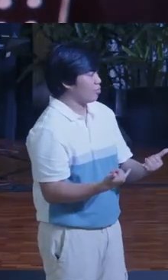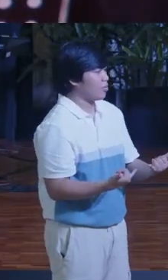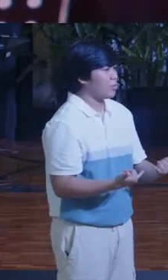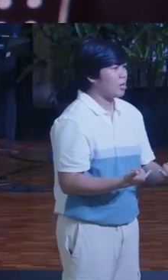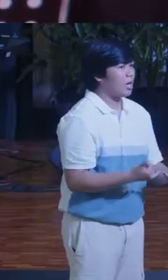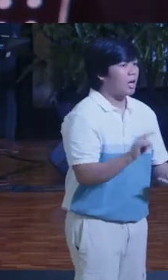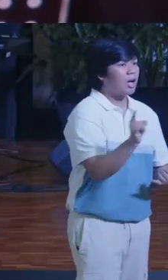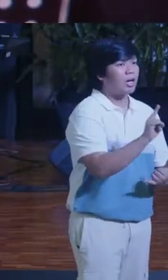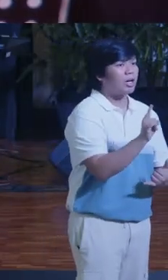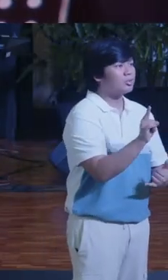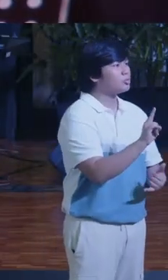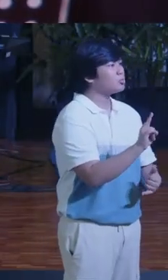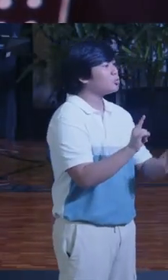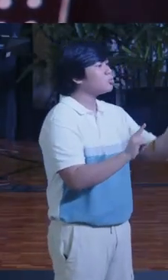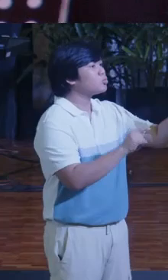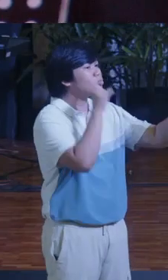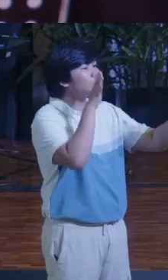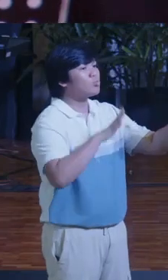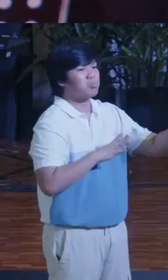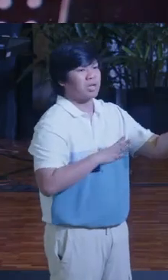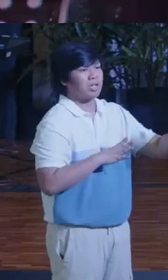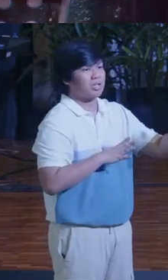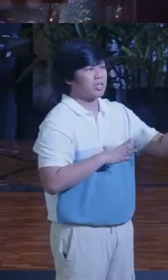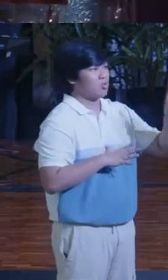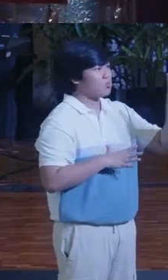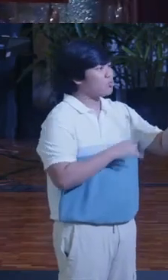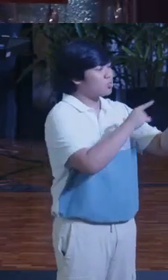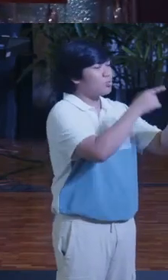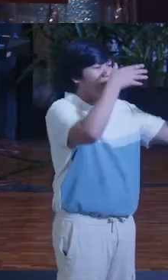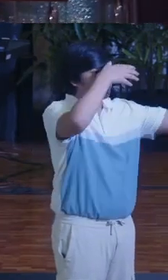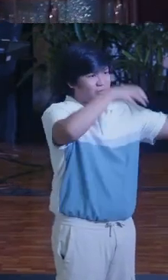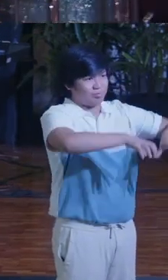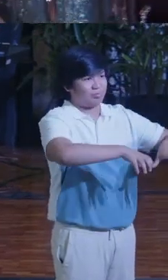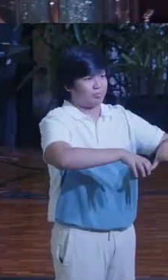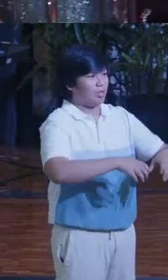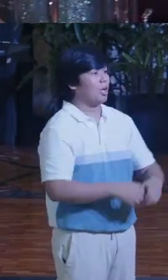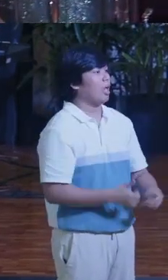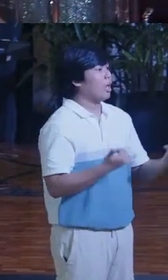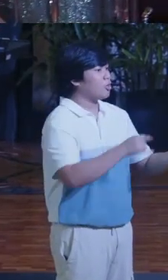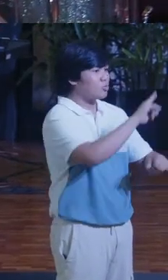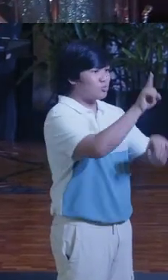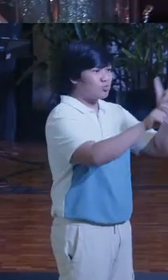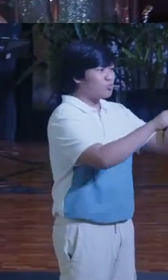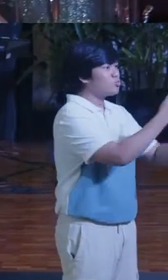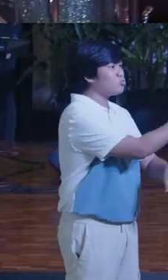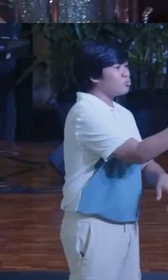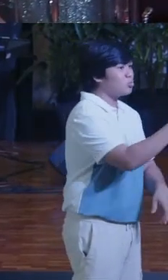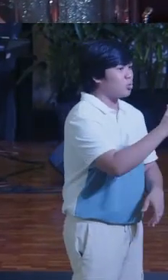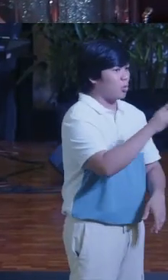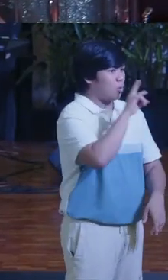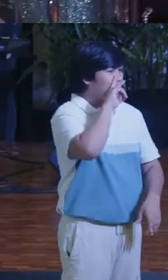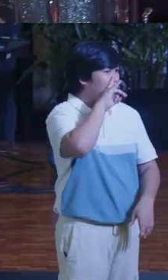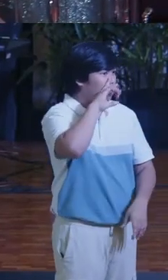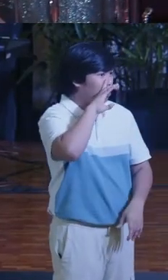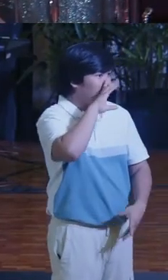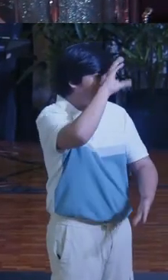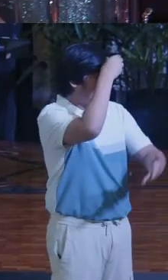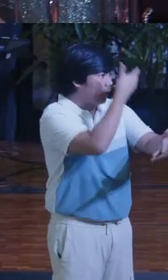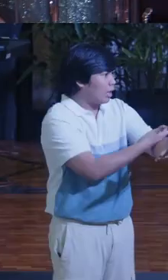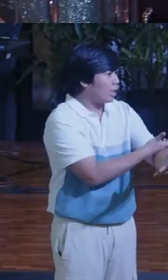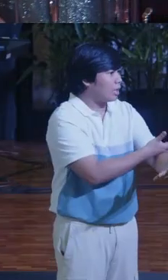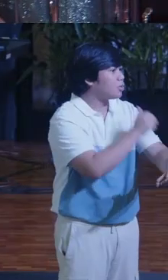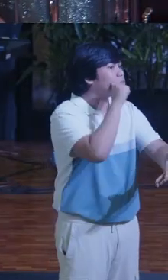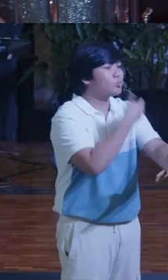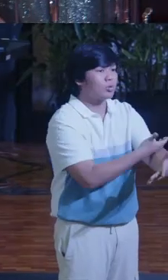ngayong hapong ito ay isang katanungan, anak ng pagkaalipin o anak